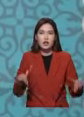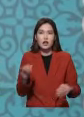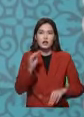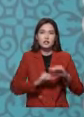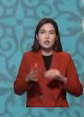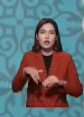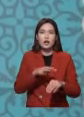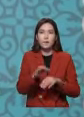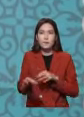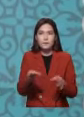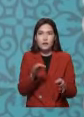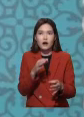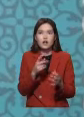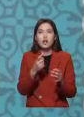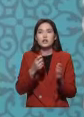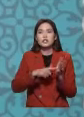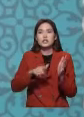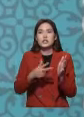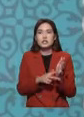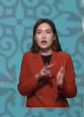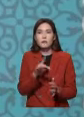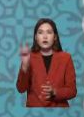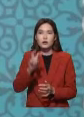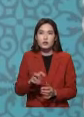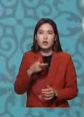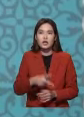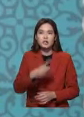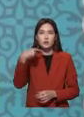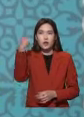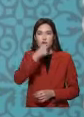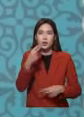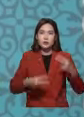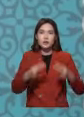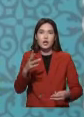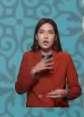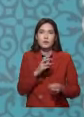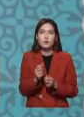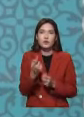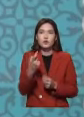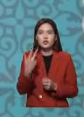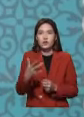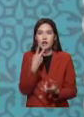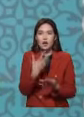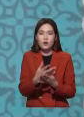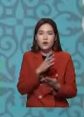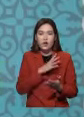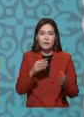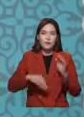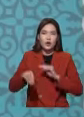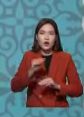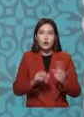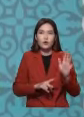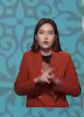айналымы 3,8 миллиард долларға жетіп, 2021 жылмен салыстырғанда 23%-ға өскен. Бүгінгі басқосудың арқасында